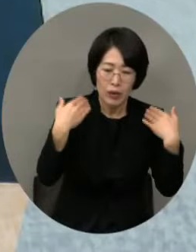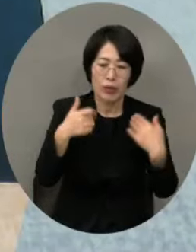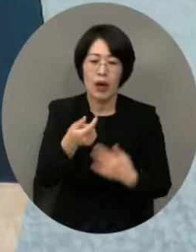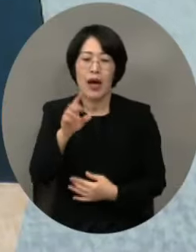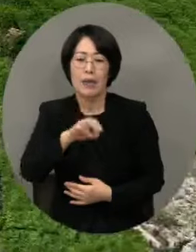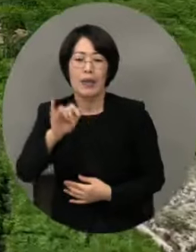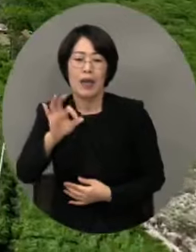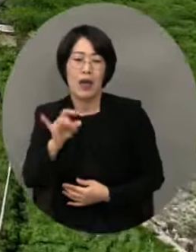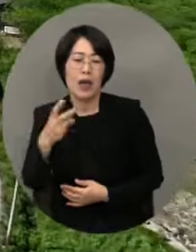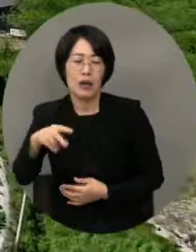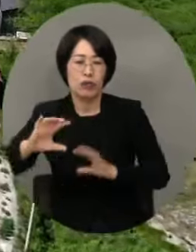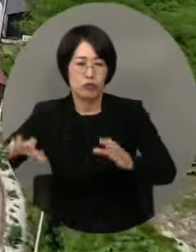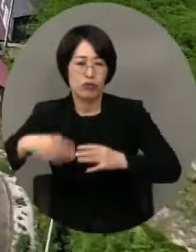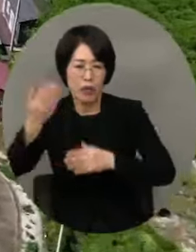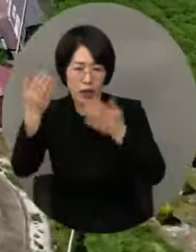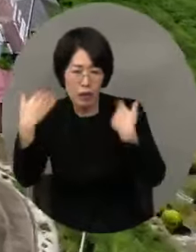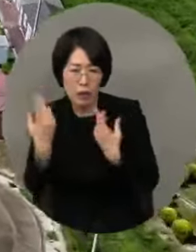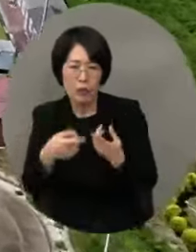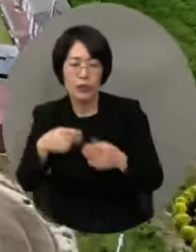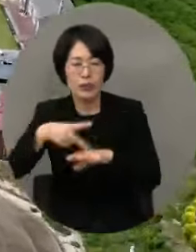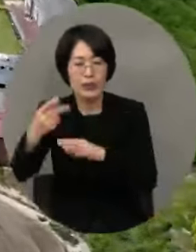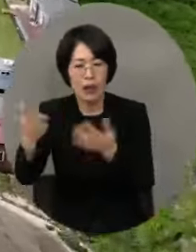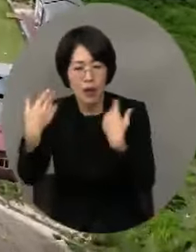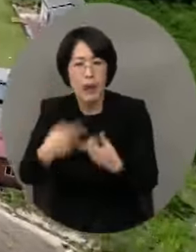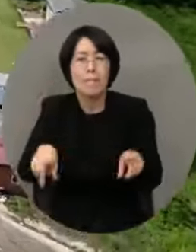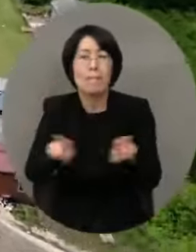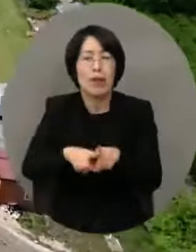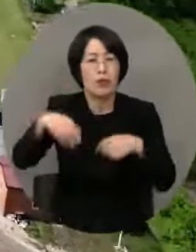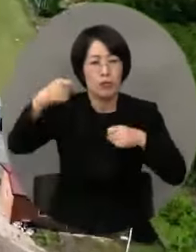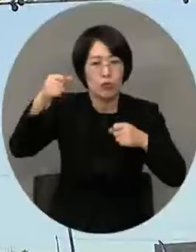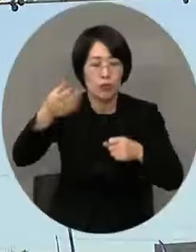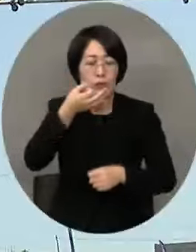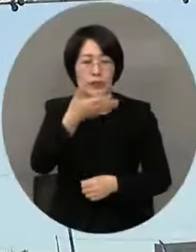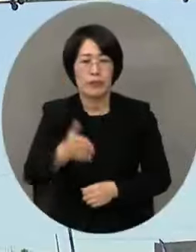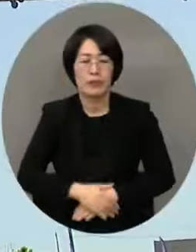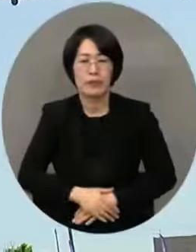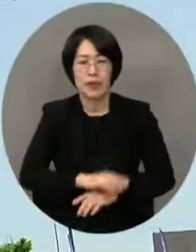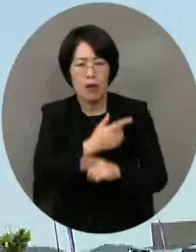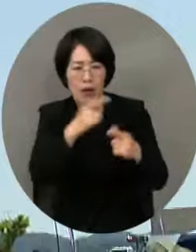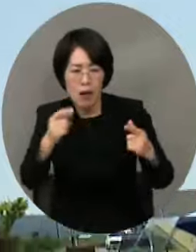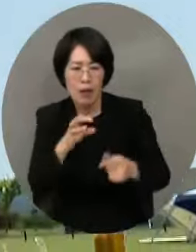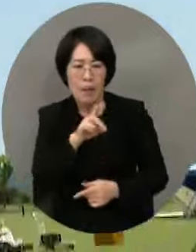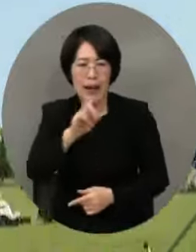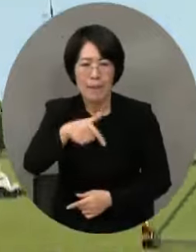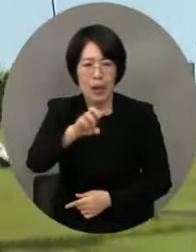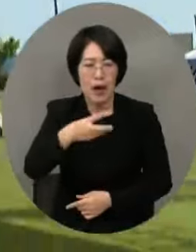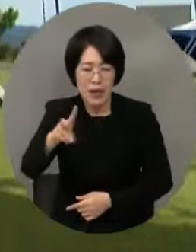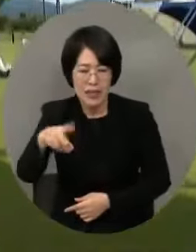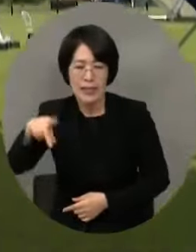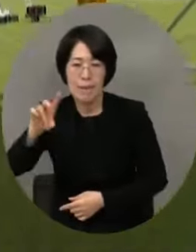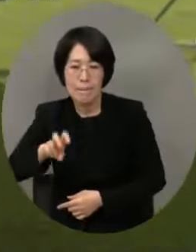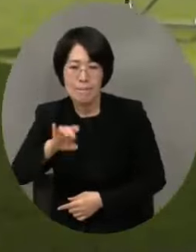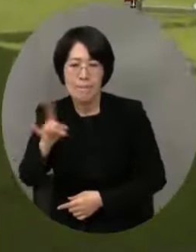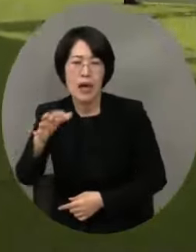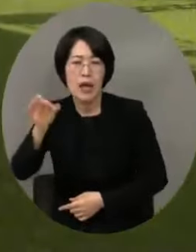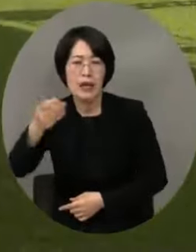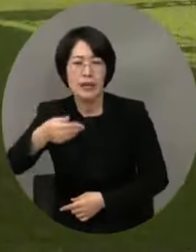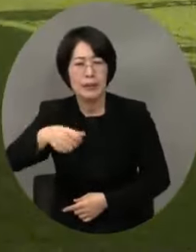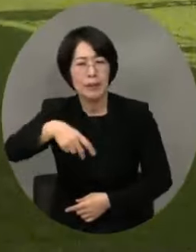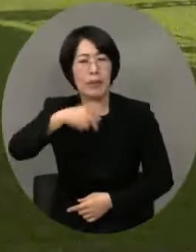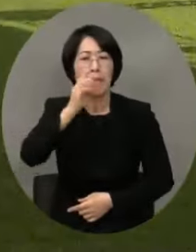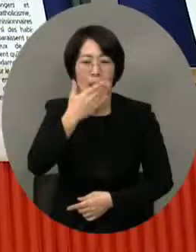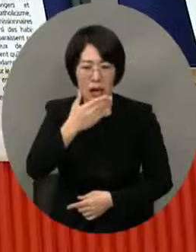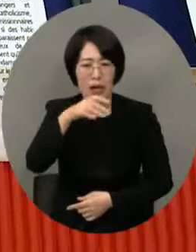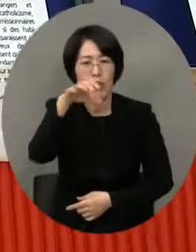국제학교 학생들이 신한 지역 학생들과 공동 무대를 연출합니다 다양한 막걸리와 샴페인을 맛볼 수 있는 공간도